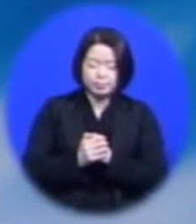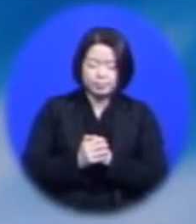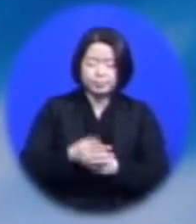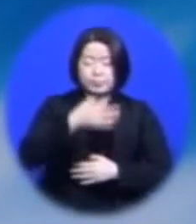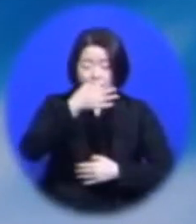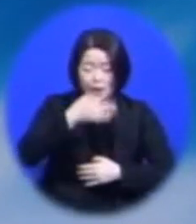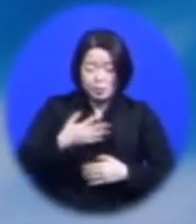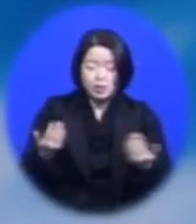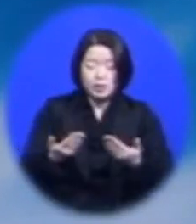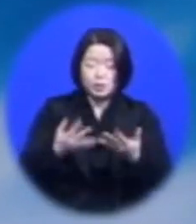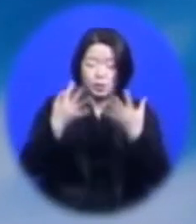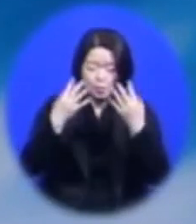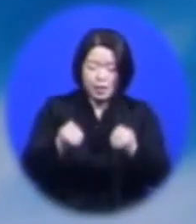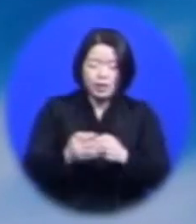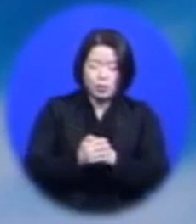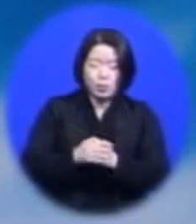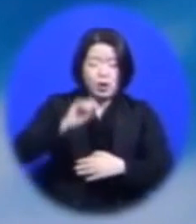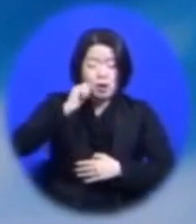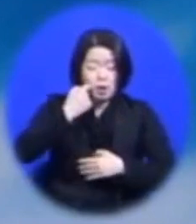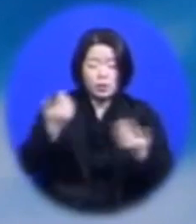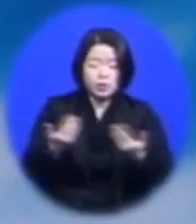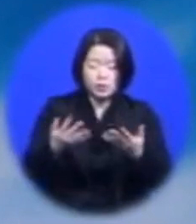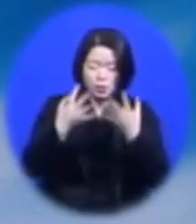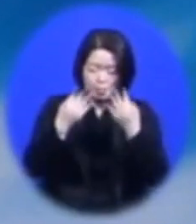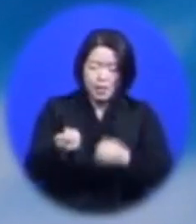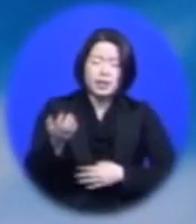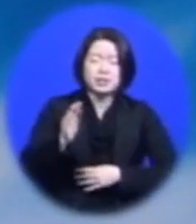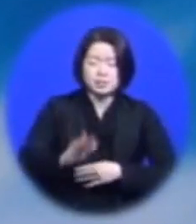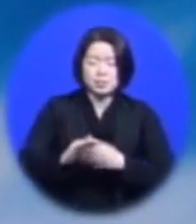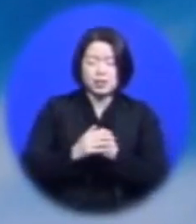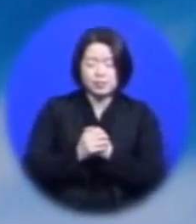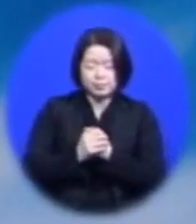힘든 일도 많았고 어려운 일도 많았지만